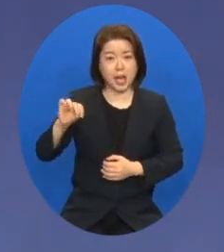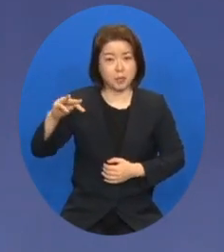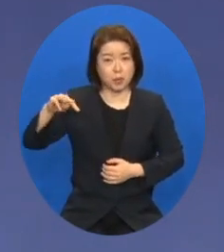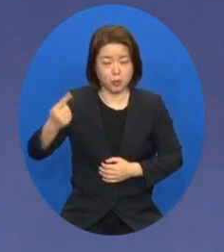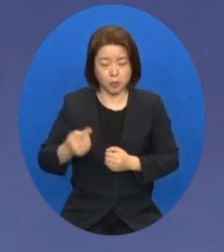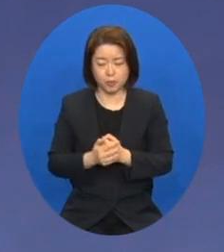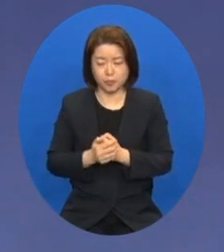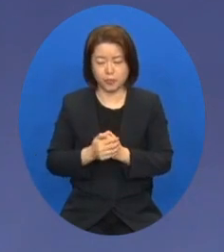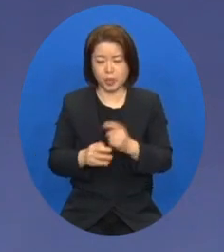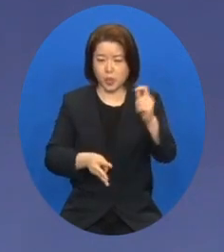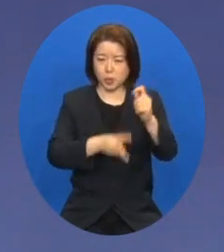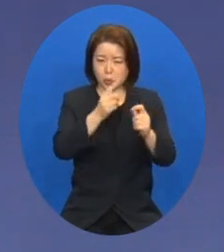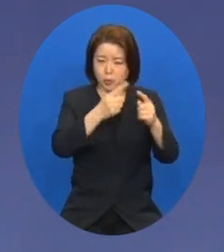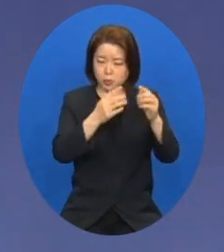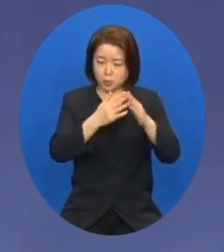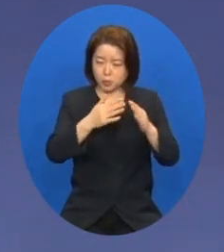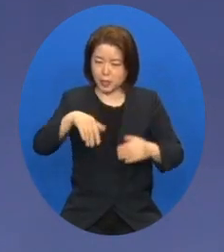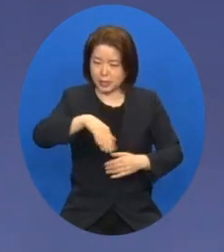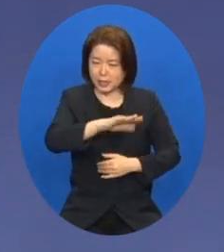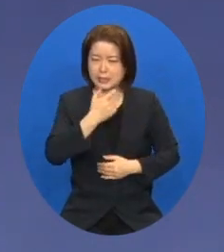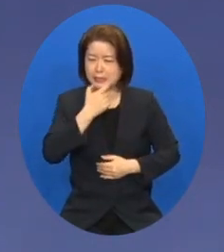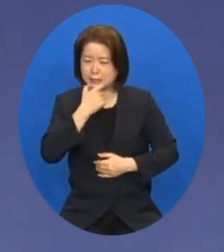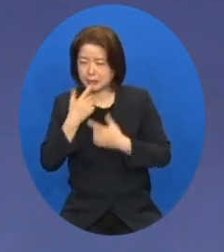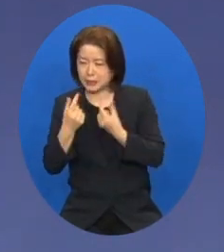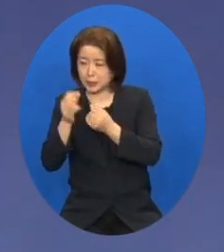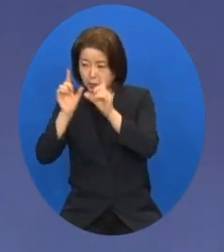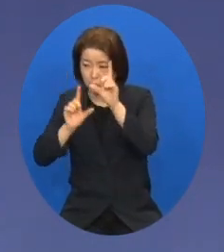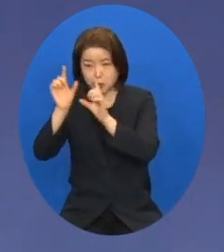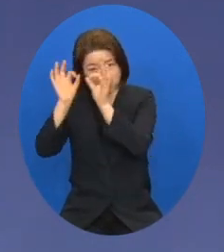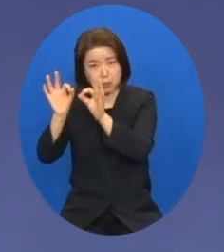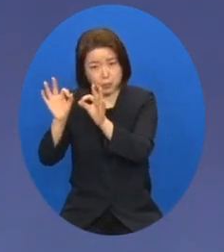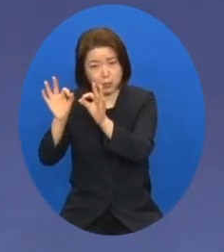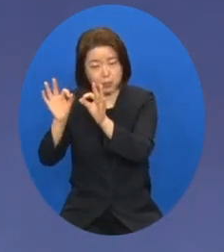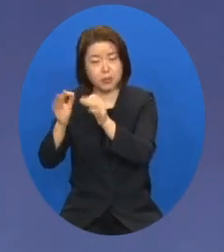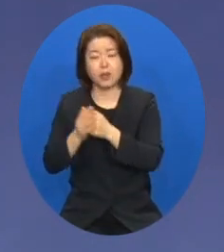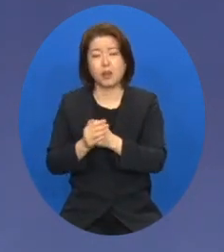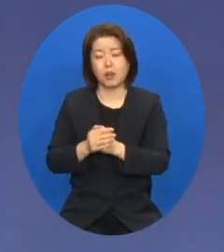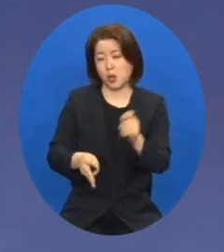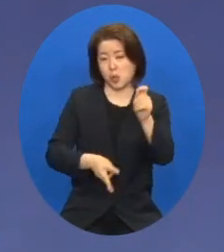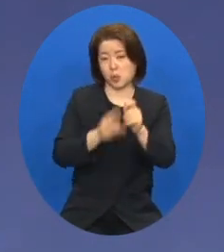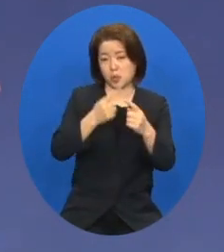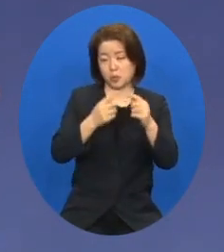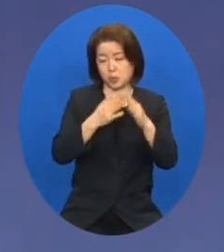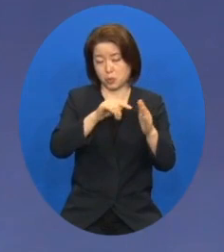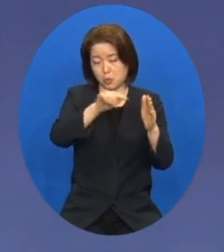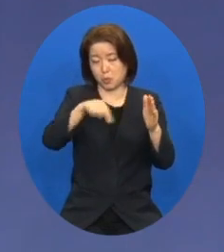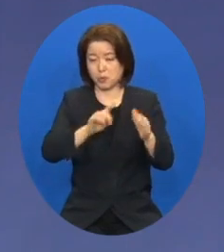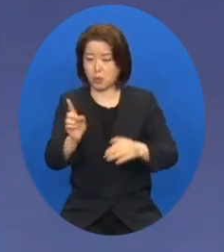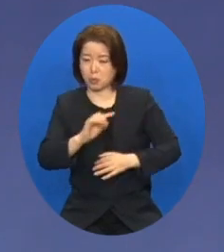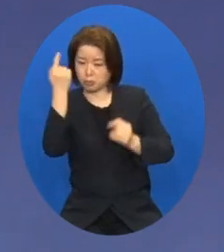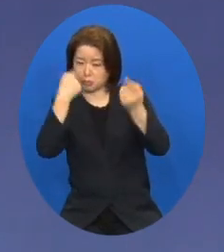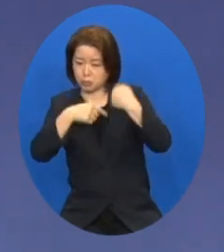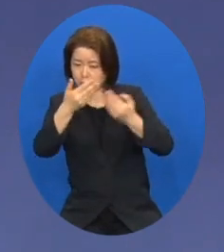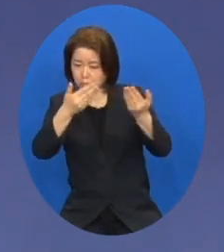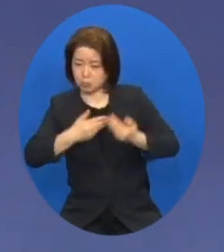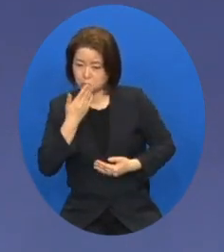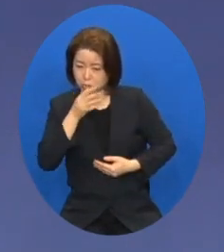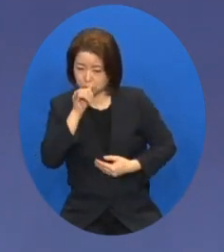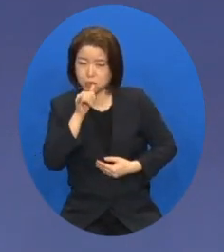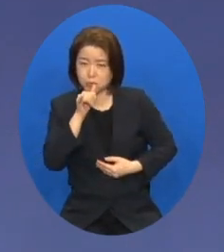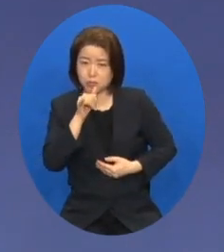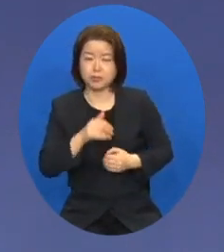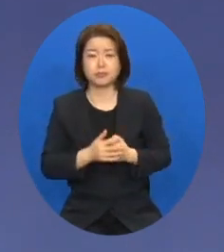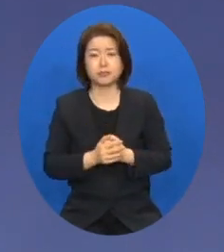교회 가기 싫어하는 것처럼 보일 수도 있습니다 뭐 고린도 교회에서 어떤 상처를 받았을 수도 있을 수도